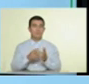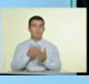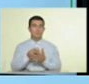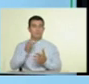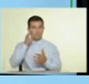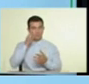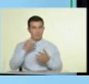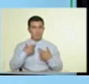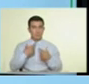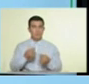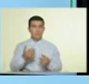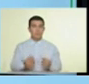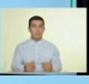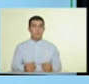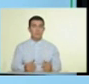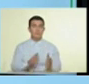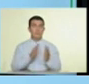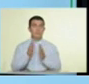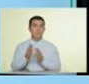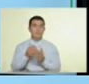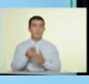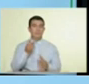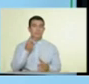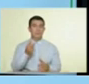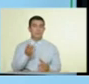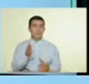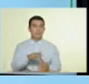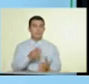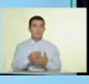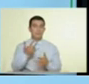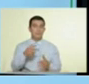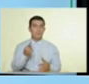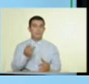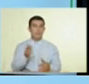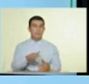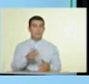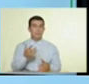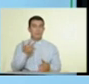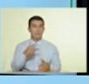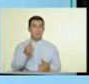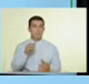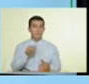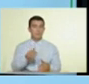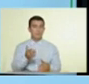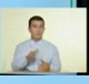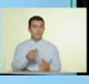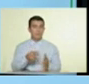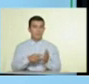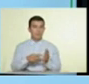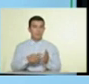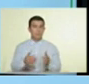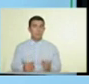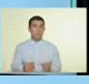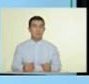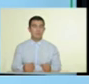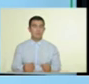ko'ylagi. Keyingisida esa 2 donasi 31000 so'm ekan. Buni bilishimiz uchun